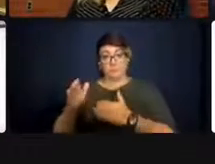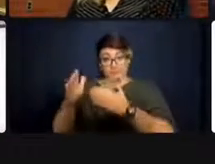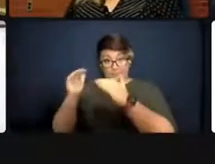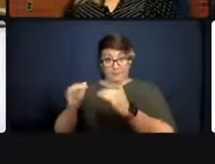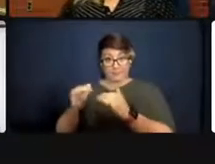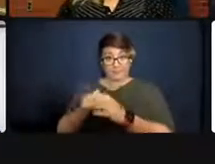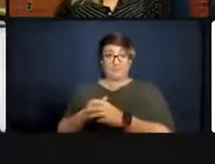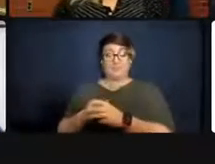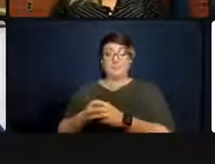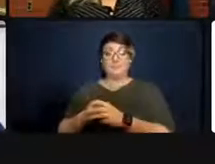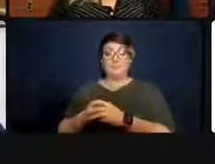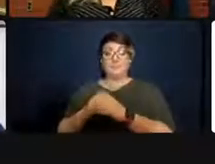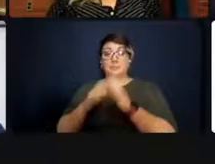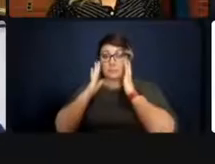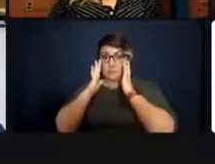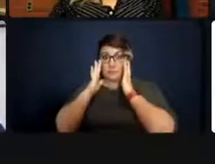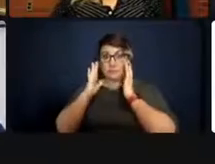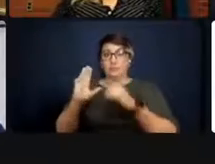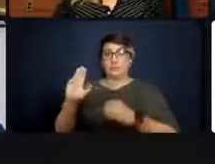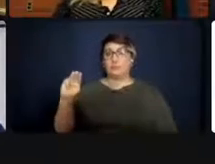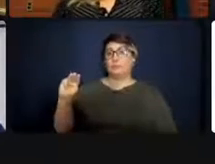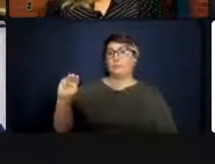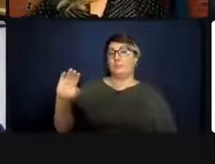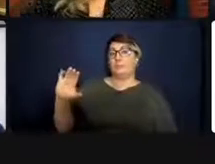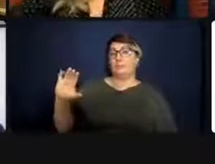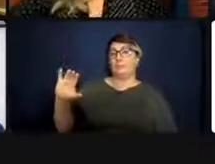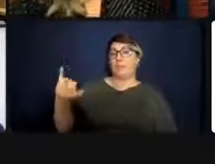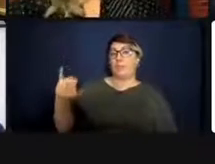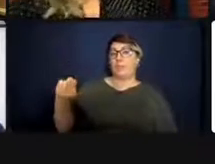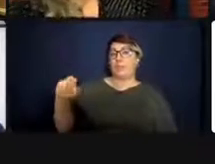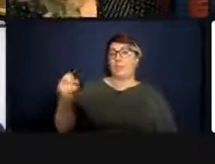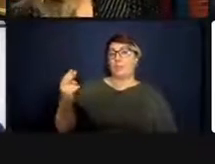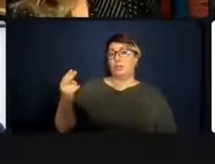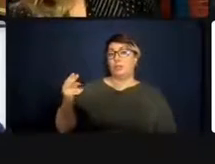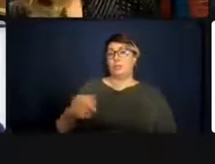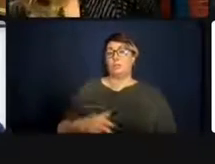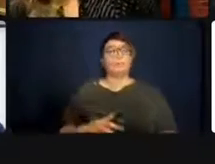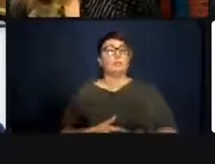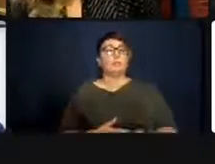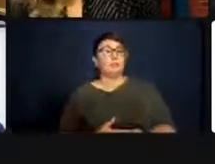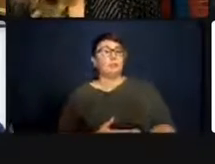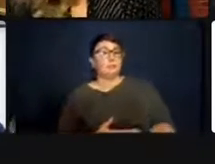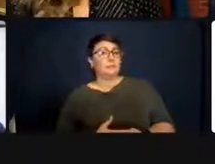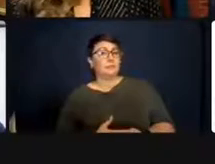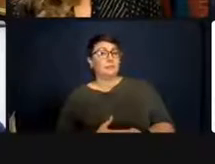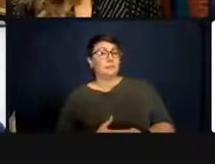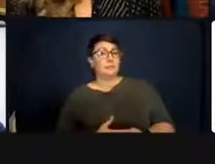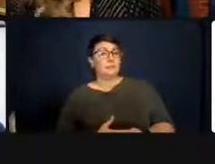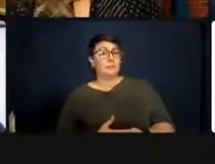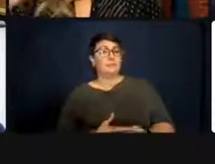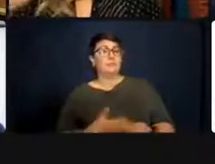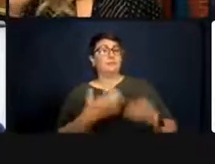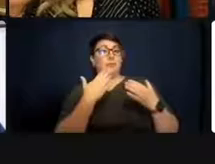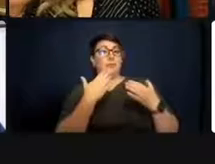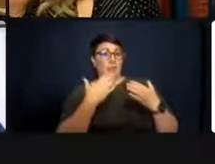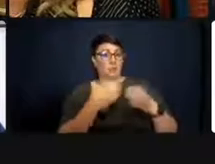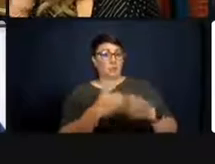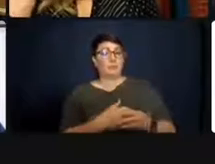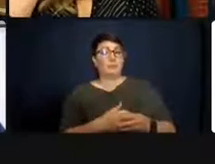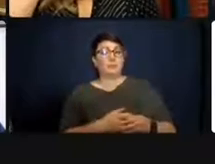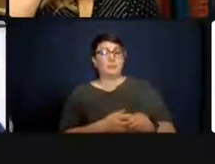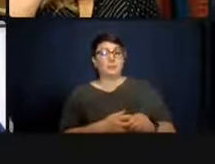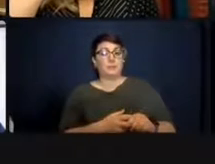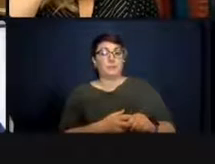الأسئلة، وسنستكمل حاليا عضو المجلس ماكنتوش. نعم، شكرا